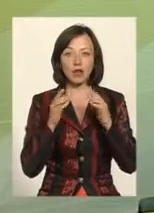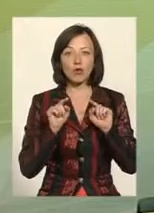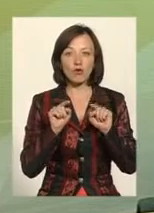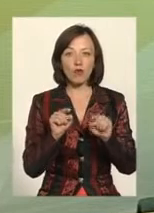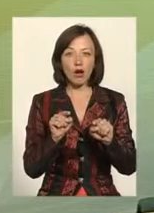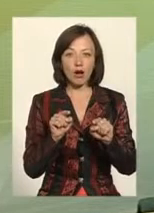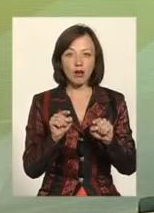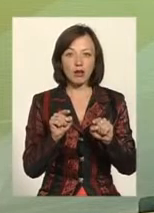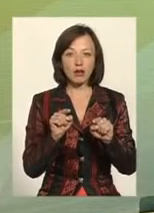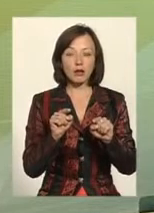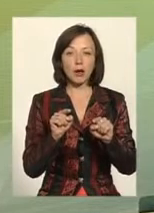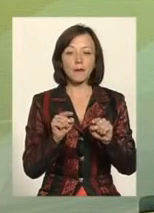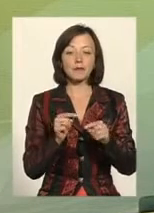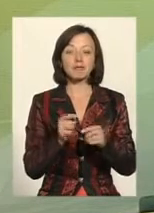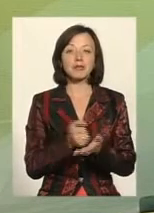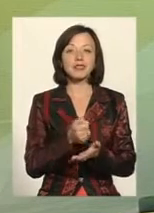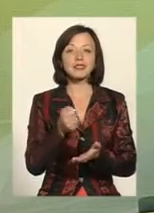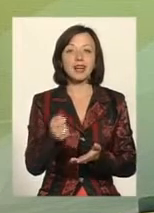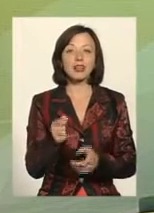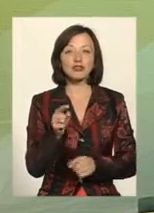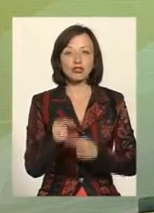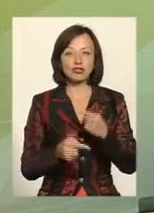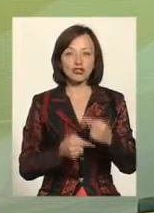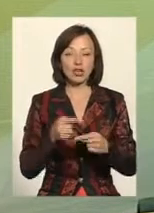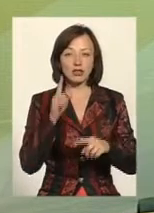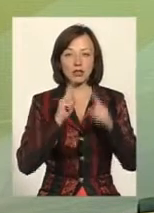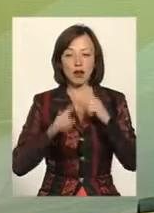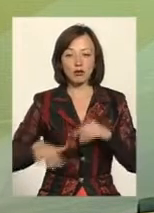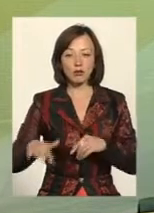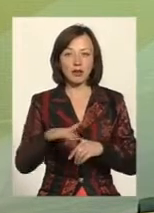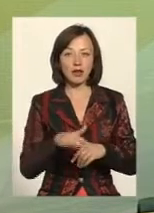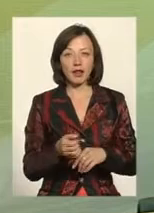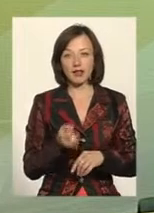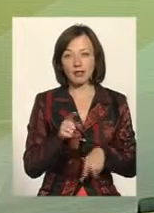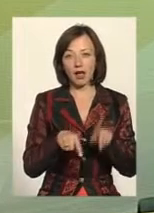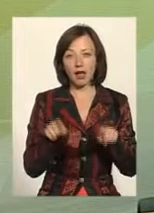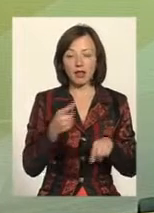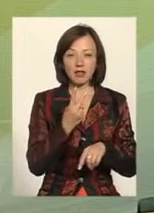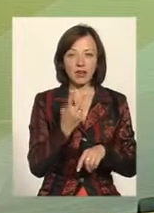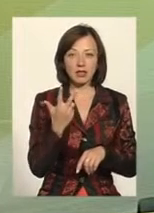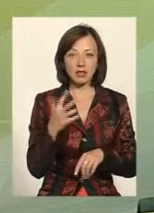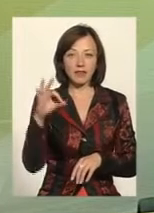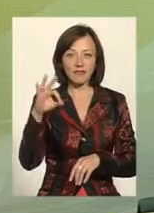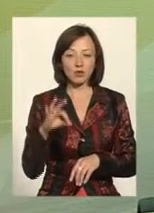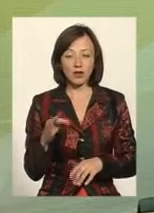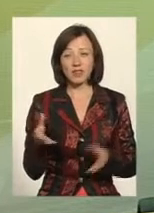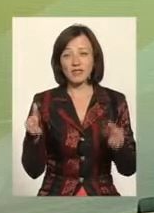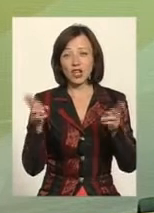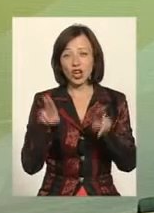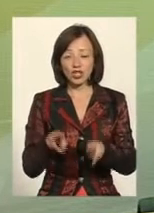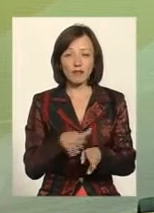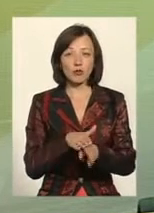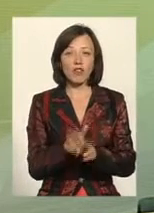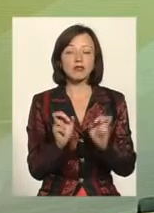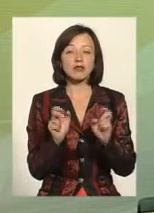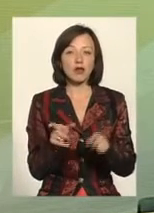проходили призначення через Раду Майдану деяких, абсолютно, це можливо, яких 2-3% всього-навсього. А все решта все одно відбувалося так, як воно